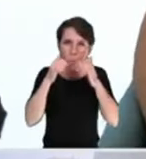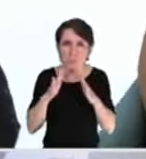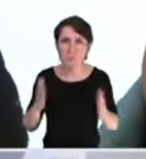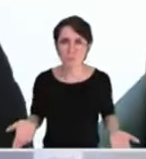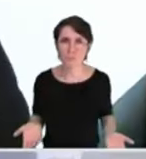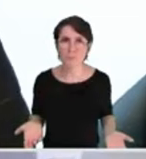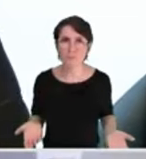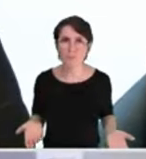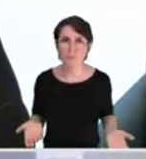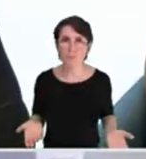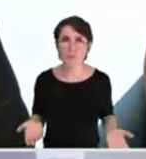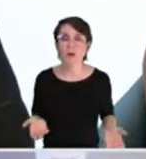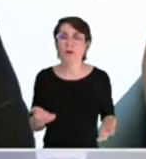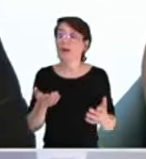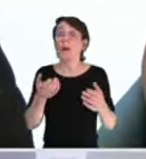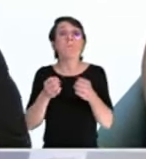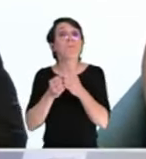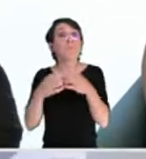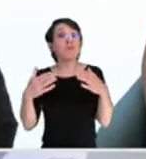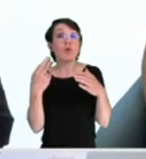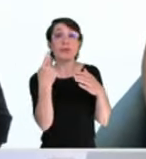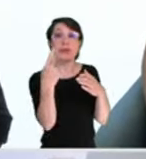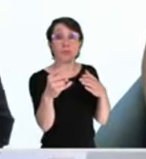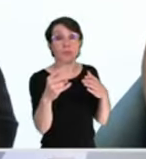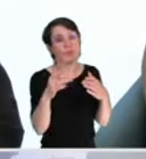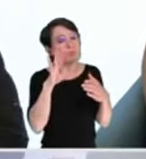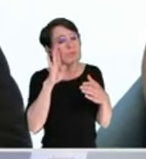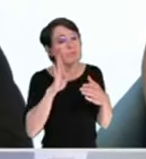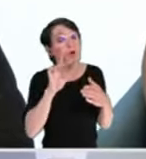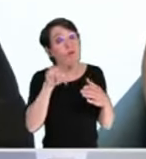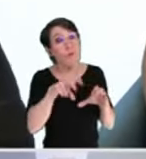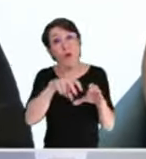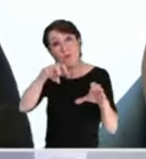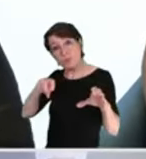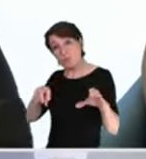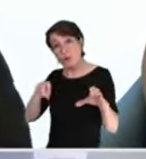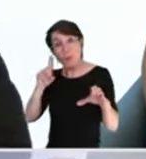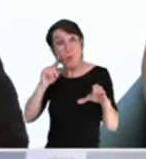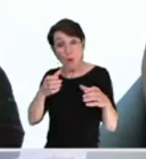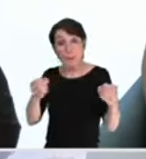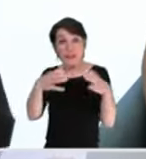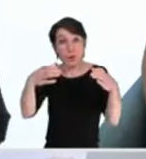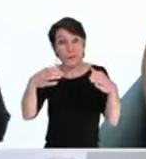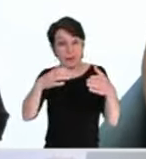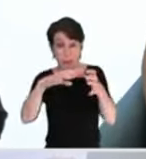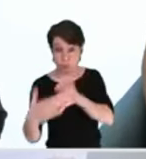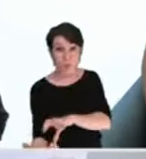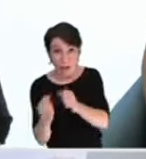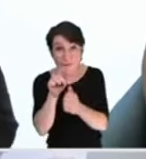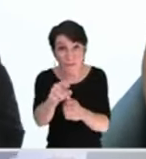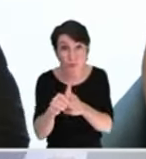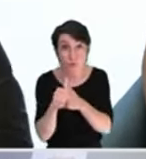Vous rendrez service à votre majorité que vous entraînez dans votre chute. Pour une fois, depuis que vous êtes